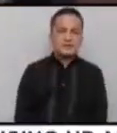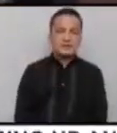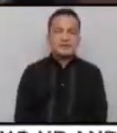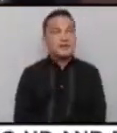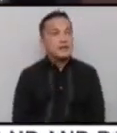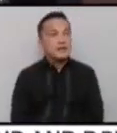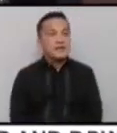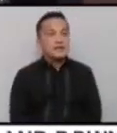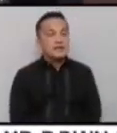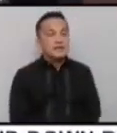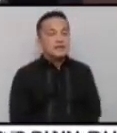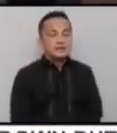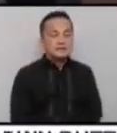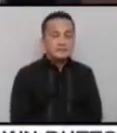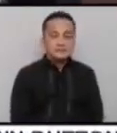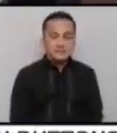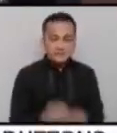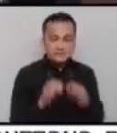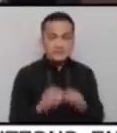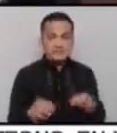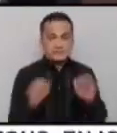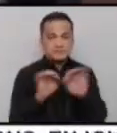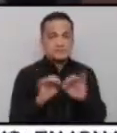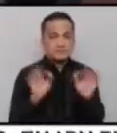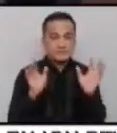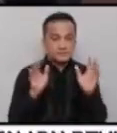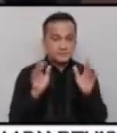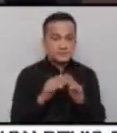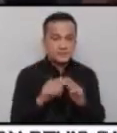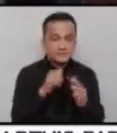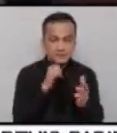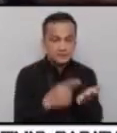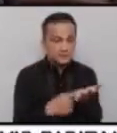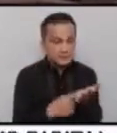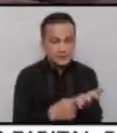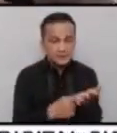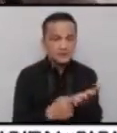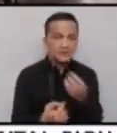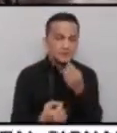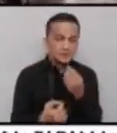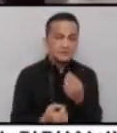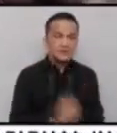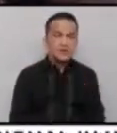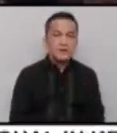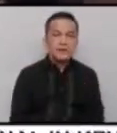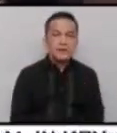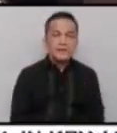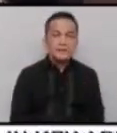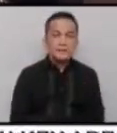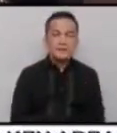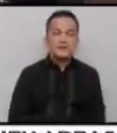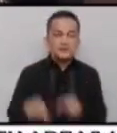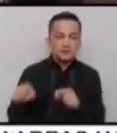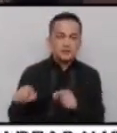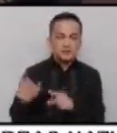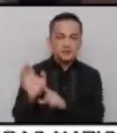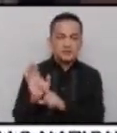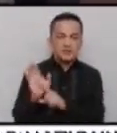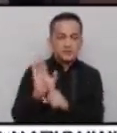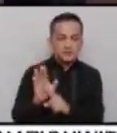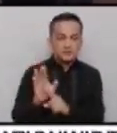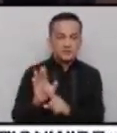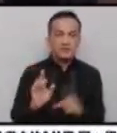mahalagang pagtitipon hindi lamang ng pag-usapan ng pagkain, no? Kundi talagang ito ay nagre-reflect ng kung